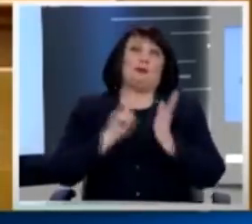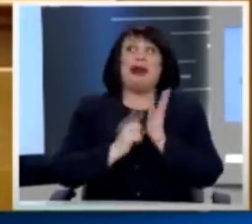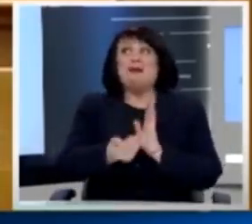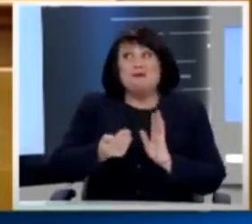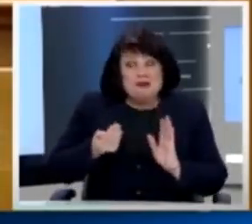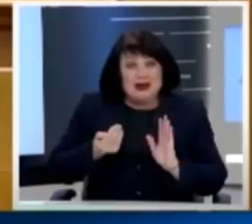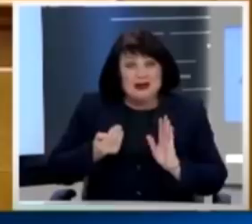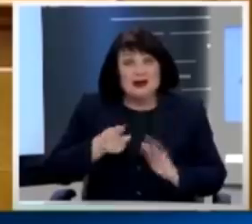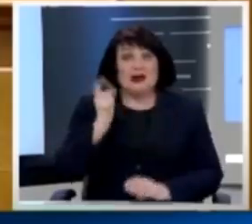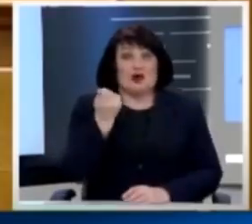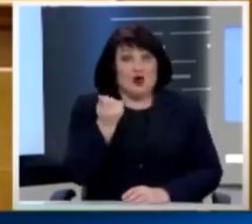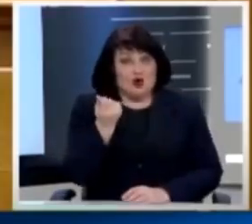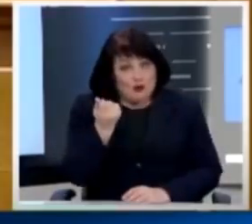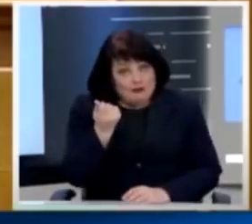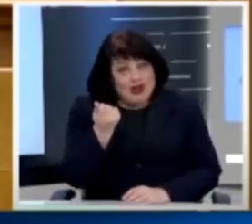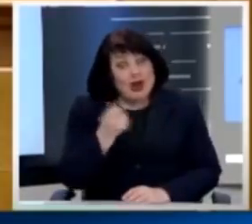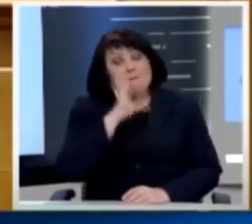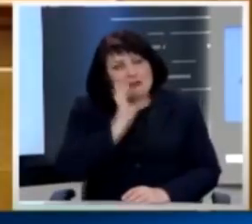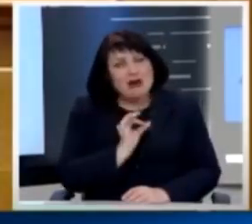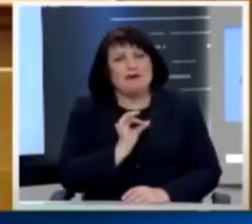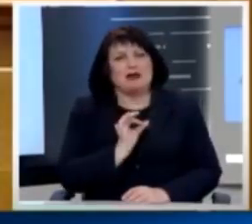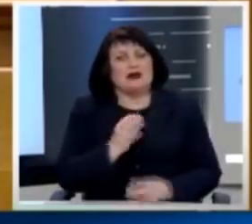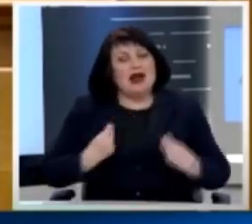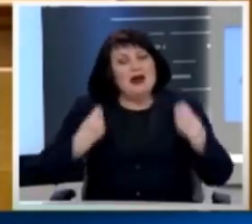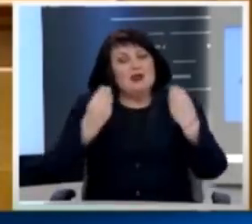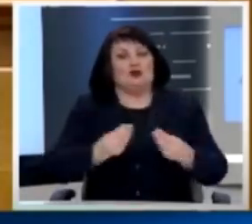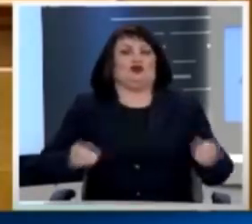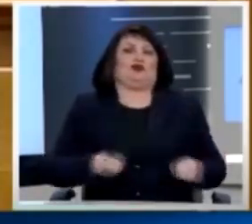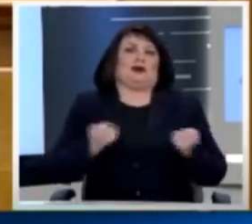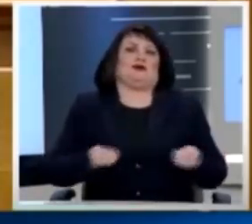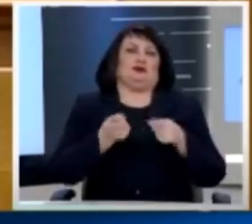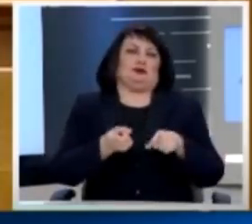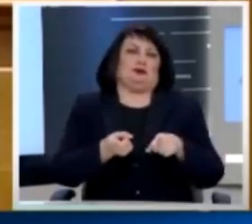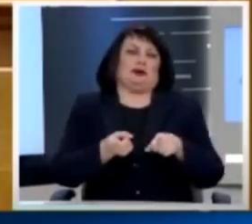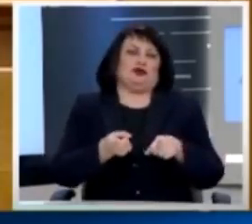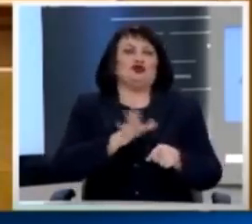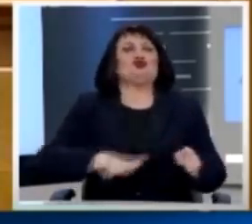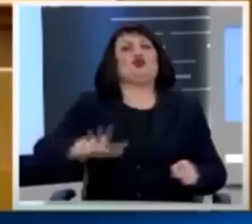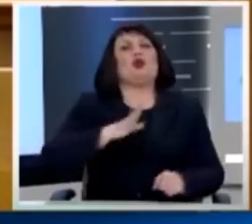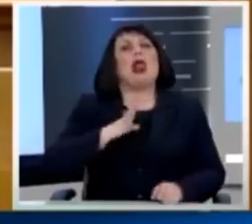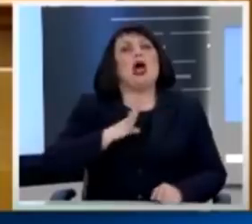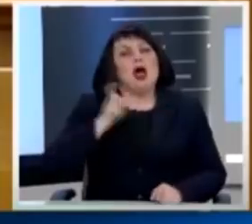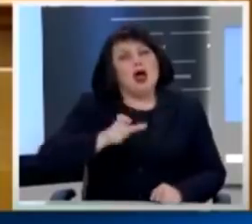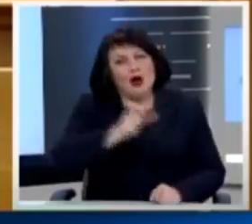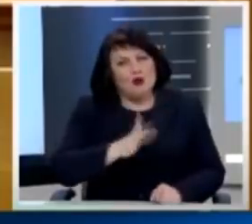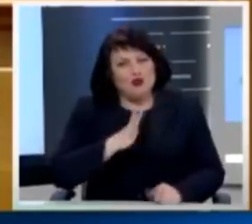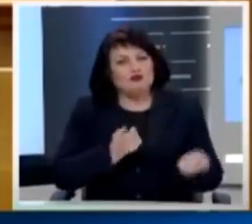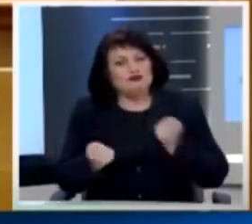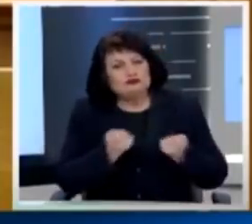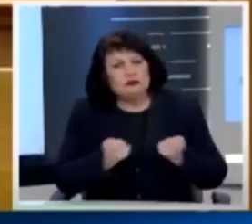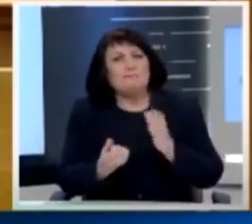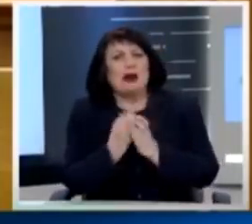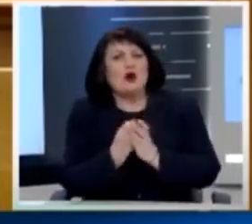κλειδιά της οικονομίας να περάσουν πραγματικά στα χέρια των εργαζομένων, του λαού να οργανωθεί η οικονομία